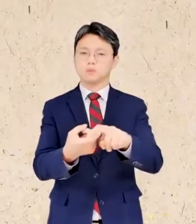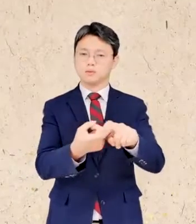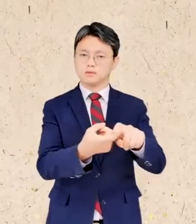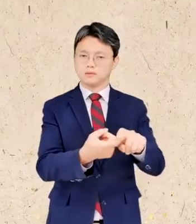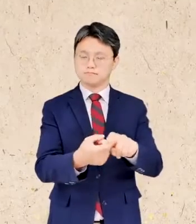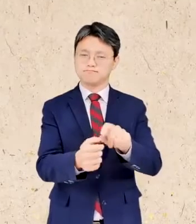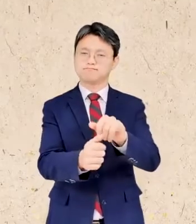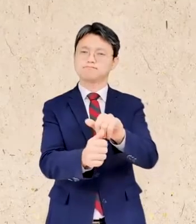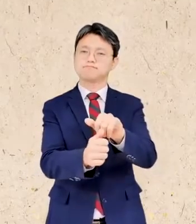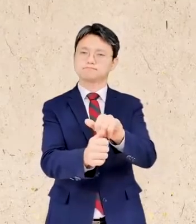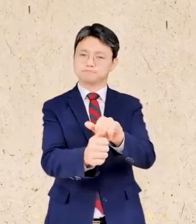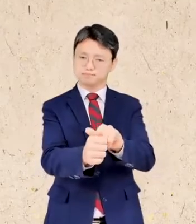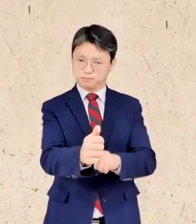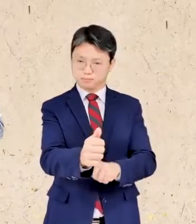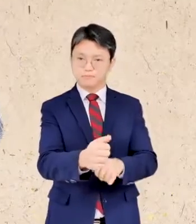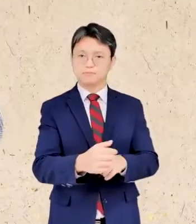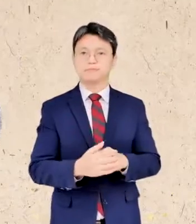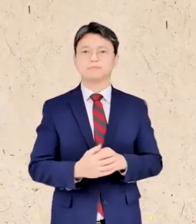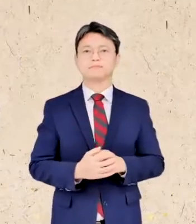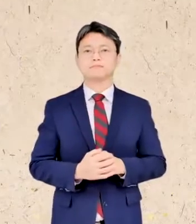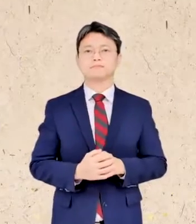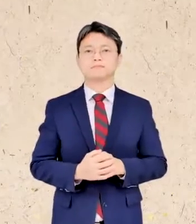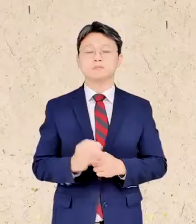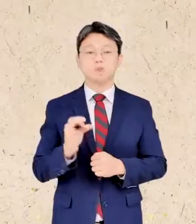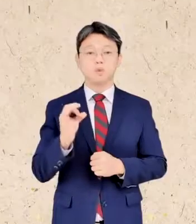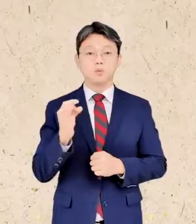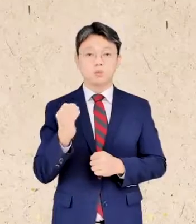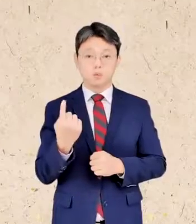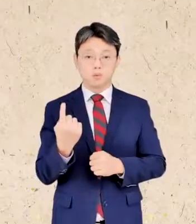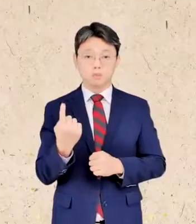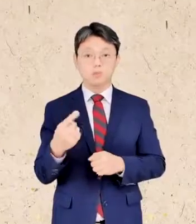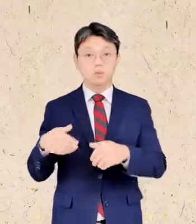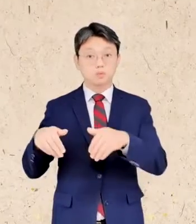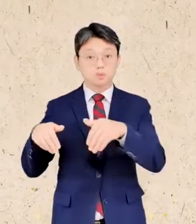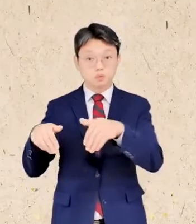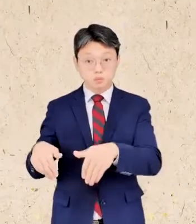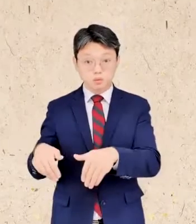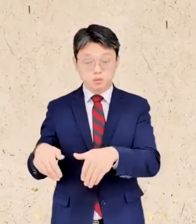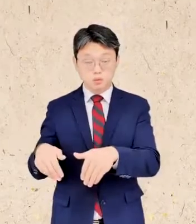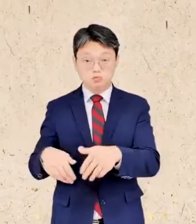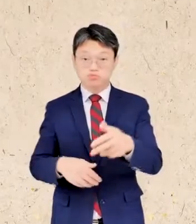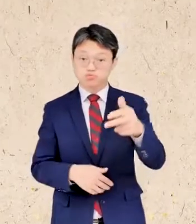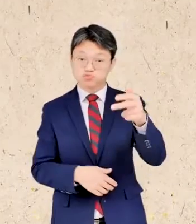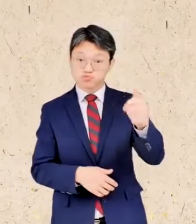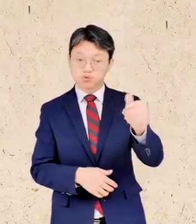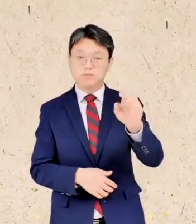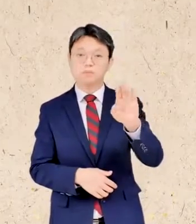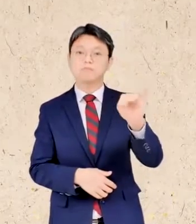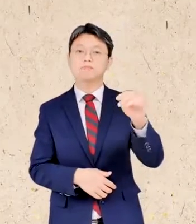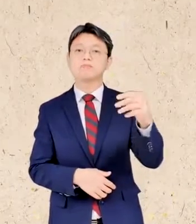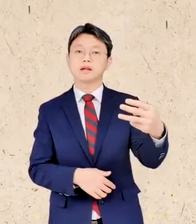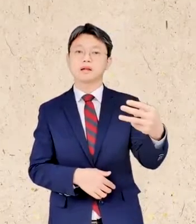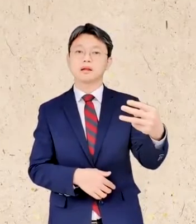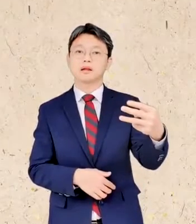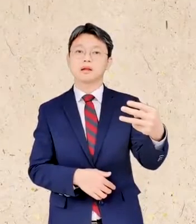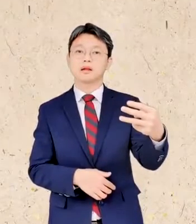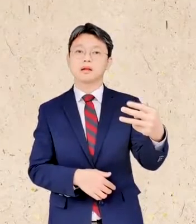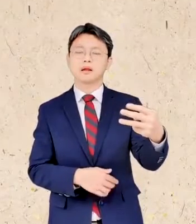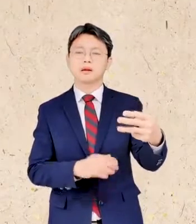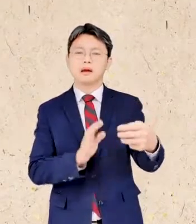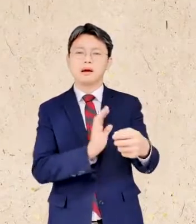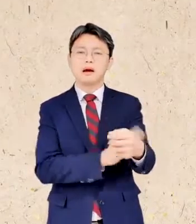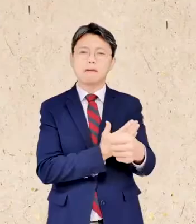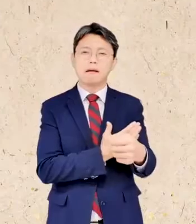섬기고 있었습니다. 오네시모라는 한 종이 자신의 주인인 빌레몬에게 잘못을 저지르고 도망을 쳤습니다.